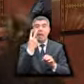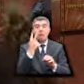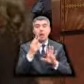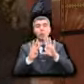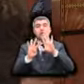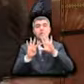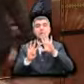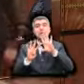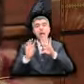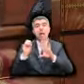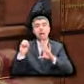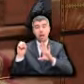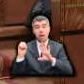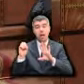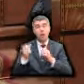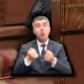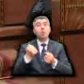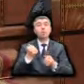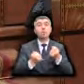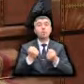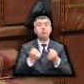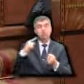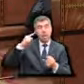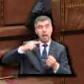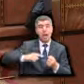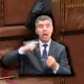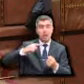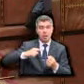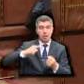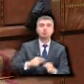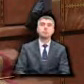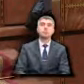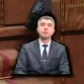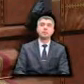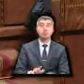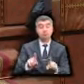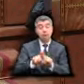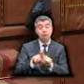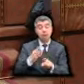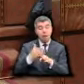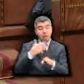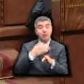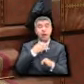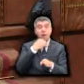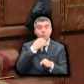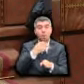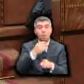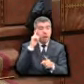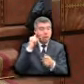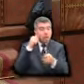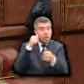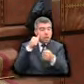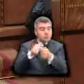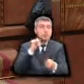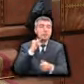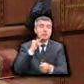اليوم. انا الراي ديالي كنت قلته في ذاك الوقت في الجهه، قلت الذي يجب التركيز عليه ربما ويحتاج منا